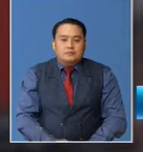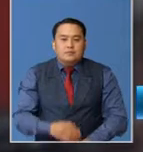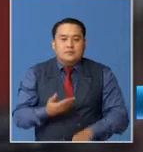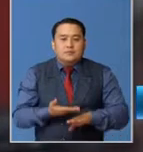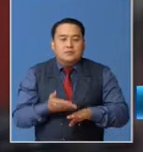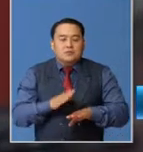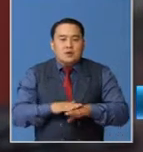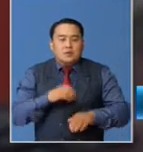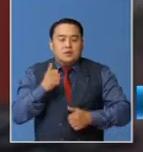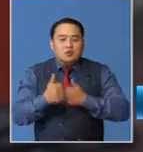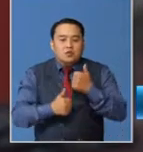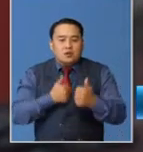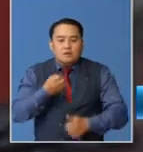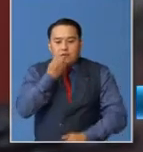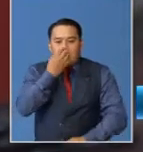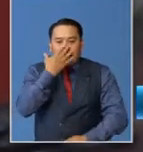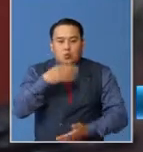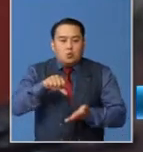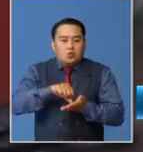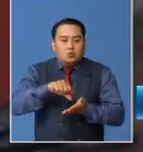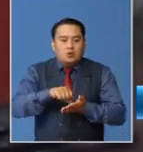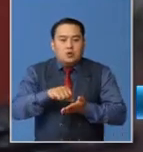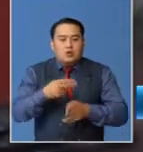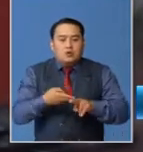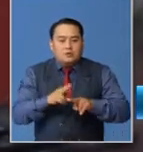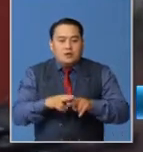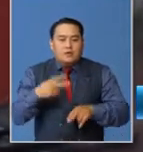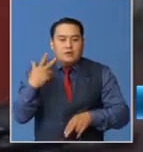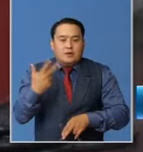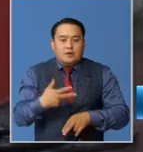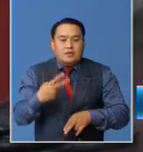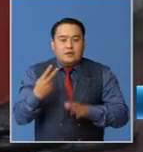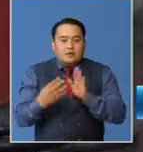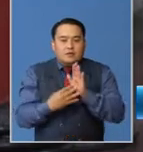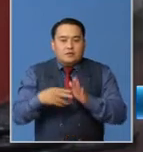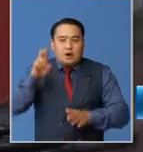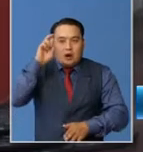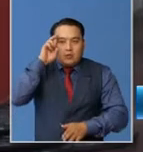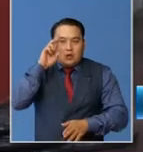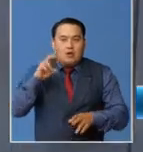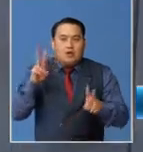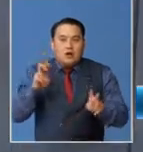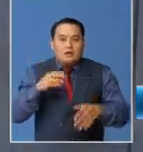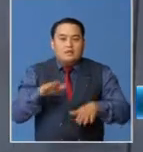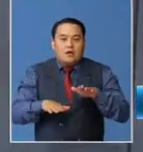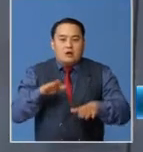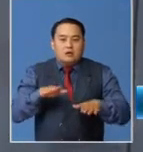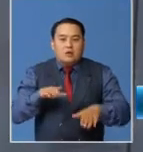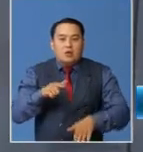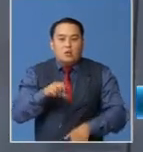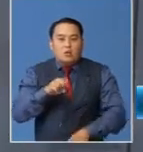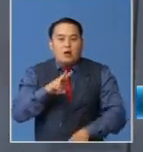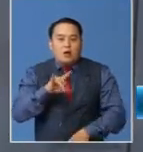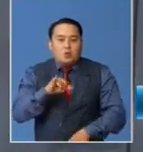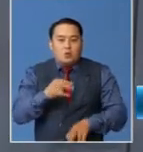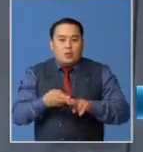Чемпионат Азии-Океании проходил в Японии. В нем приняли участие более 200 паралимпийцев из 29 стран мира. В родной весовой категории Гульбану